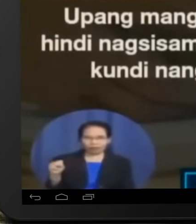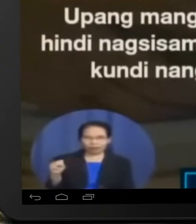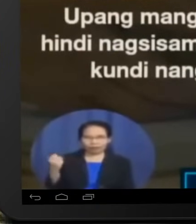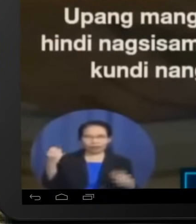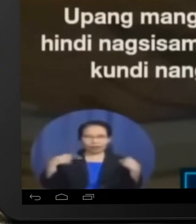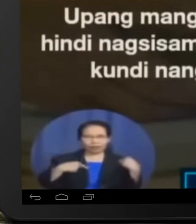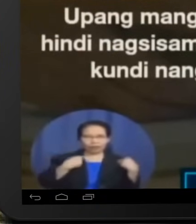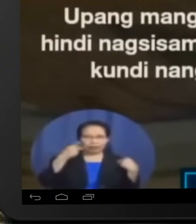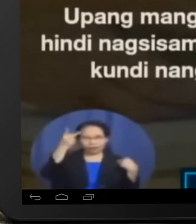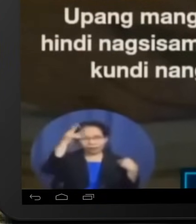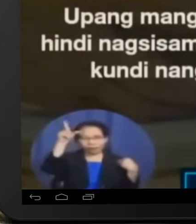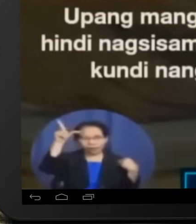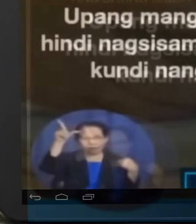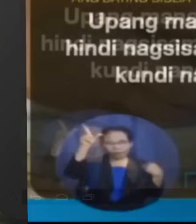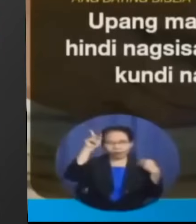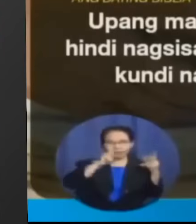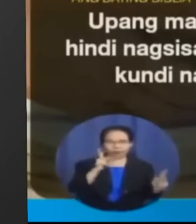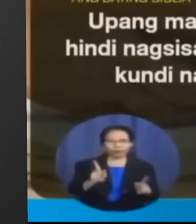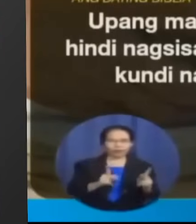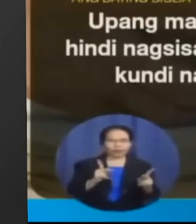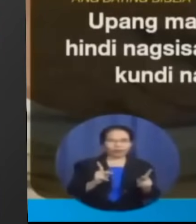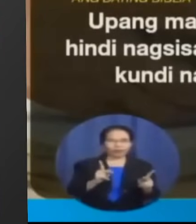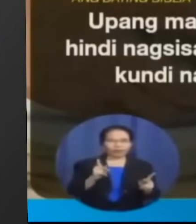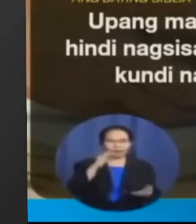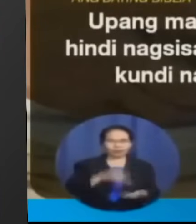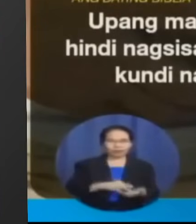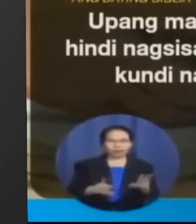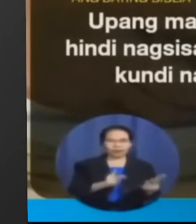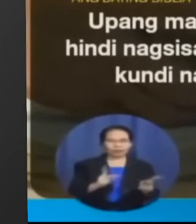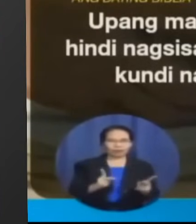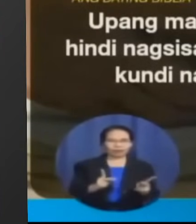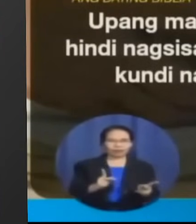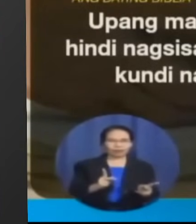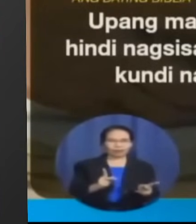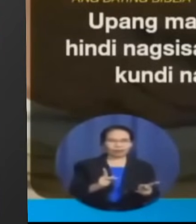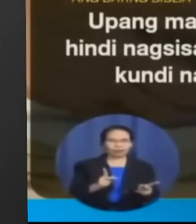merong sinasabi si Pablo na mga tao na